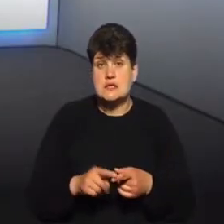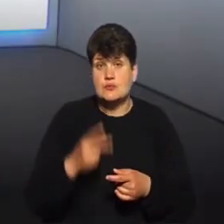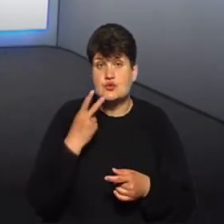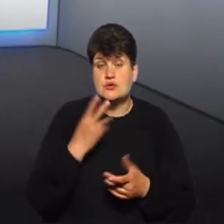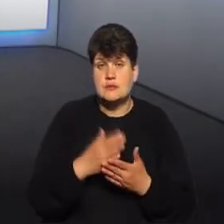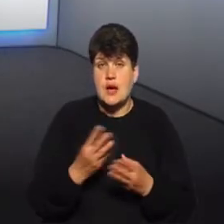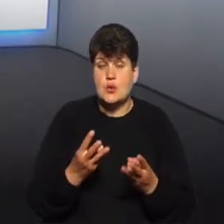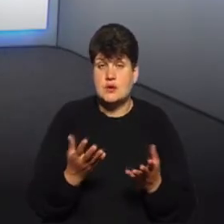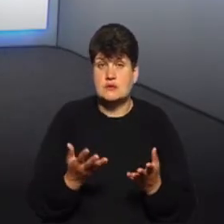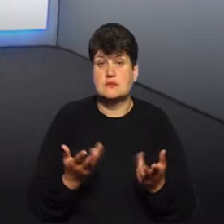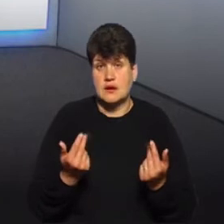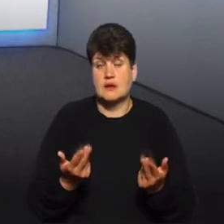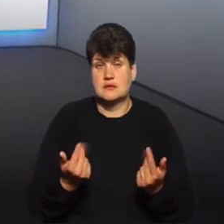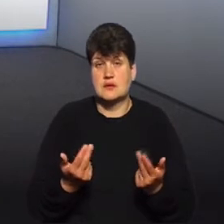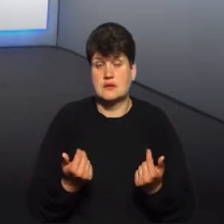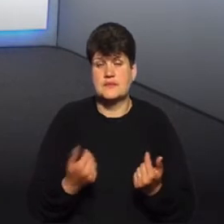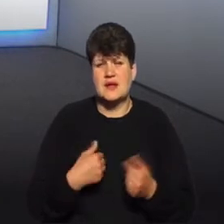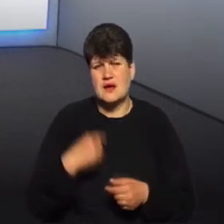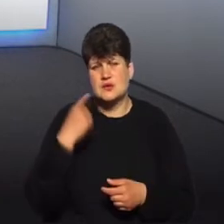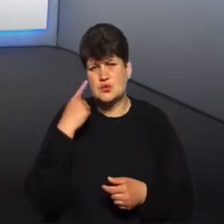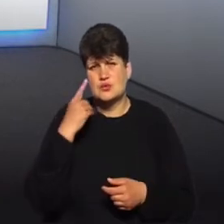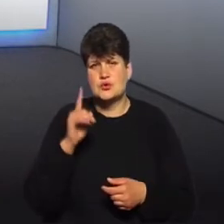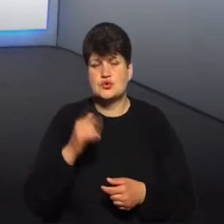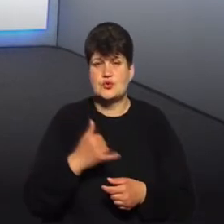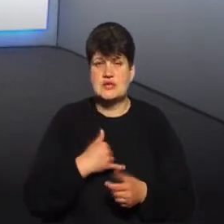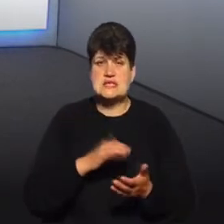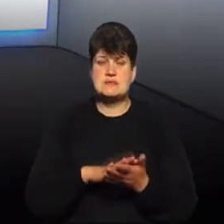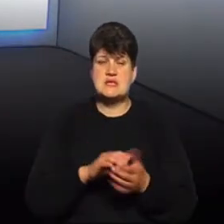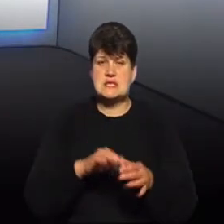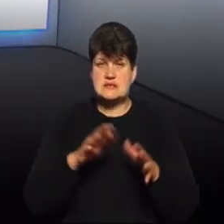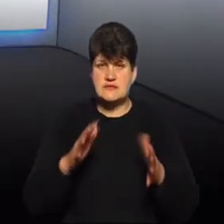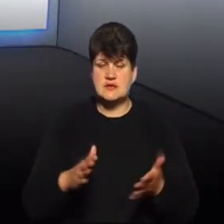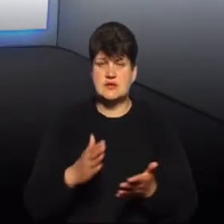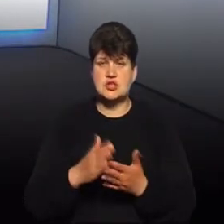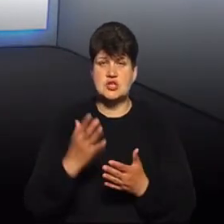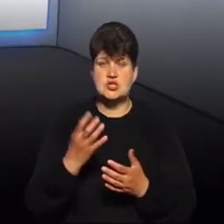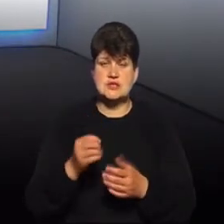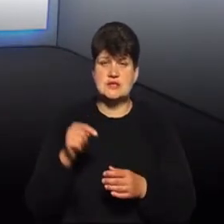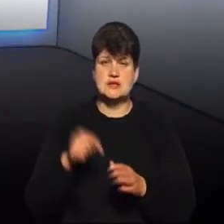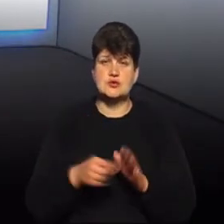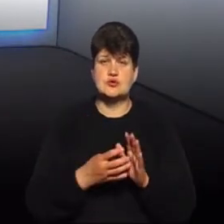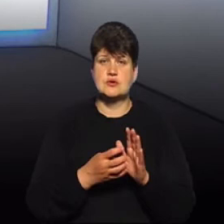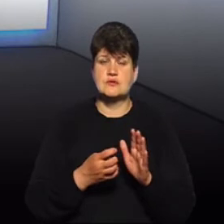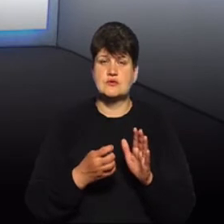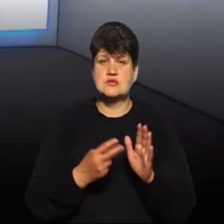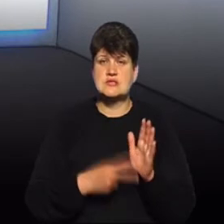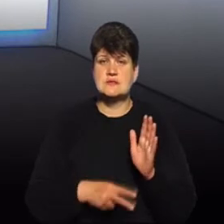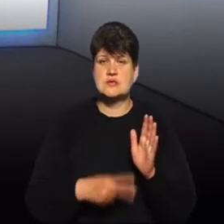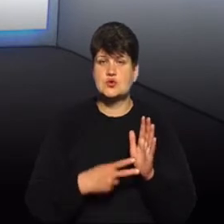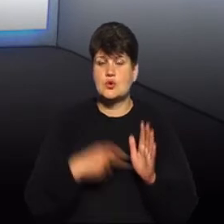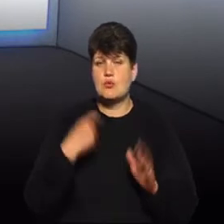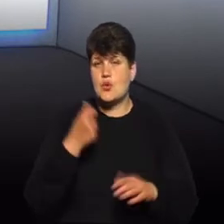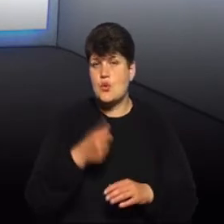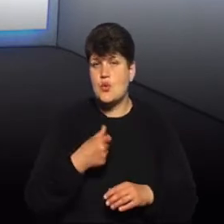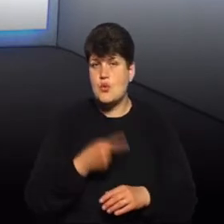так. Так, я думаю, що в нас сміттєзвалище існує ще з 1977 року, так? І